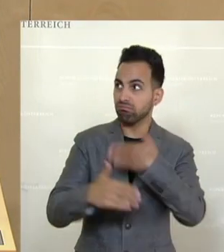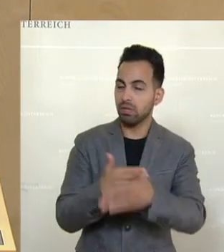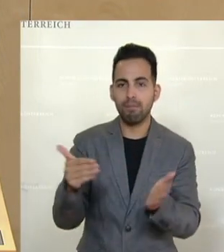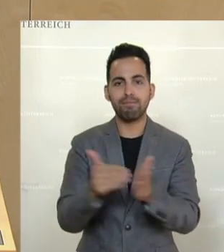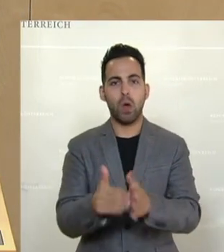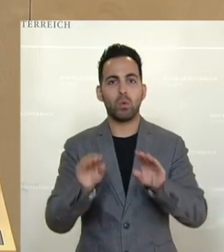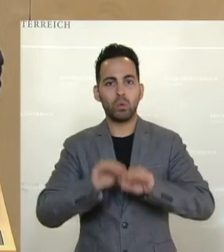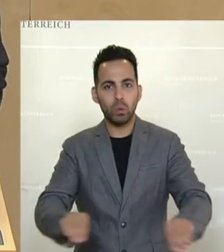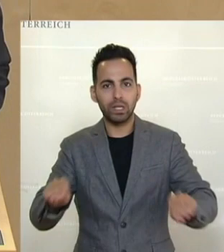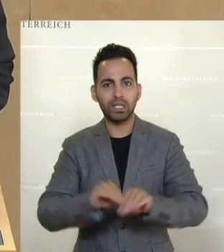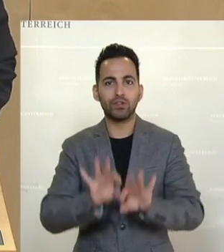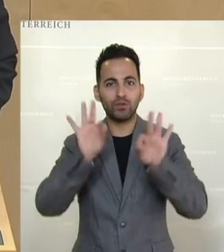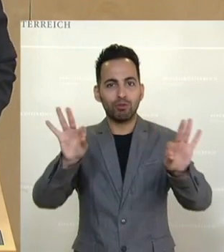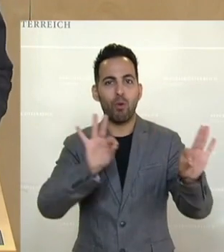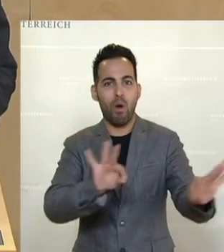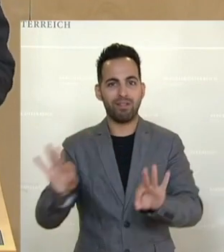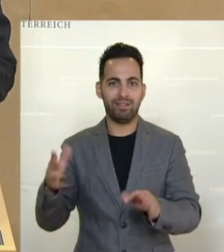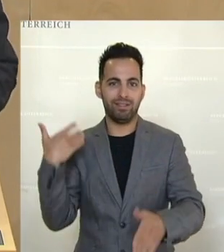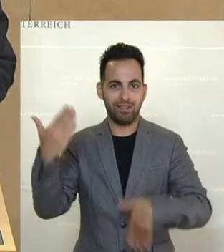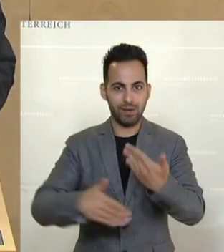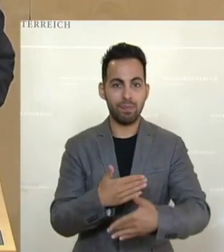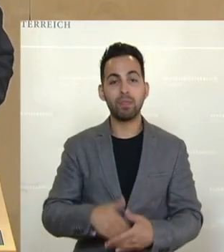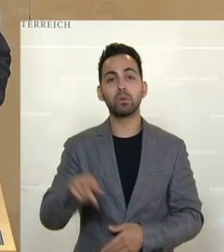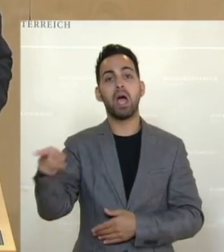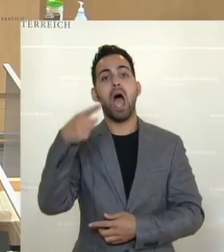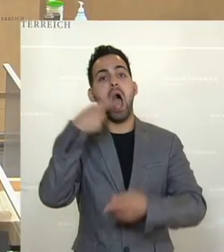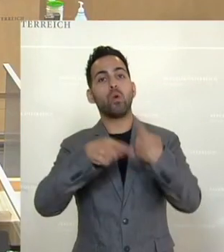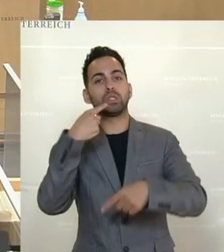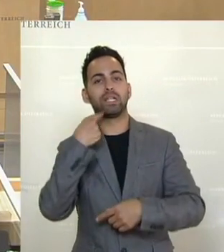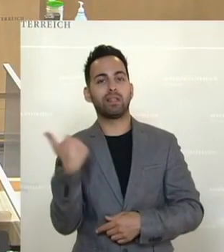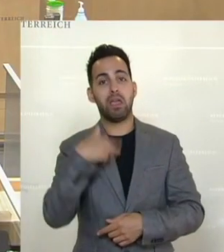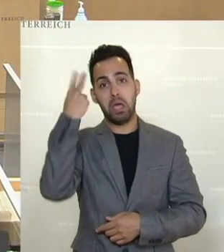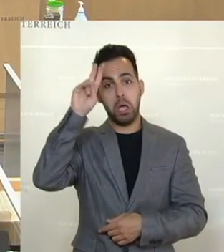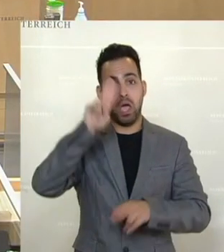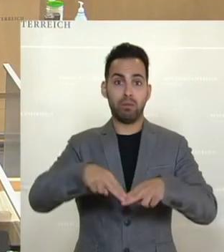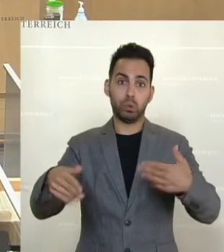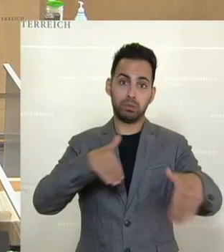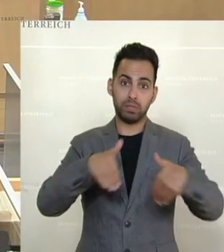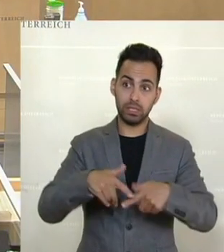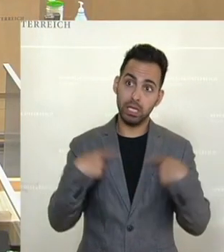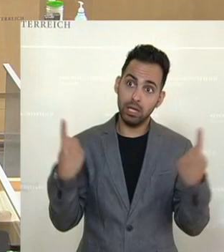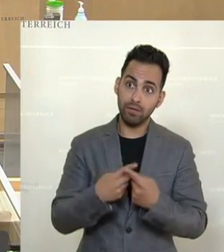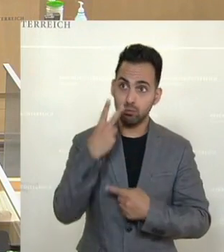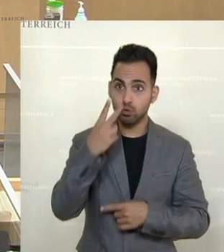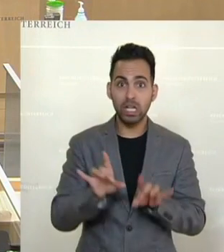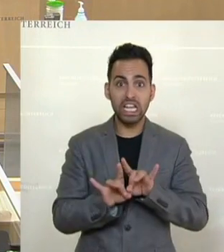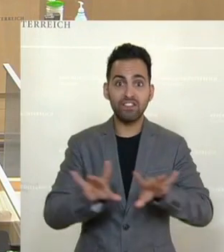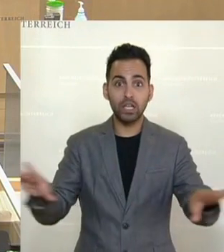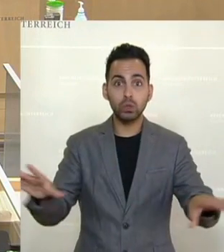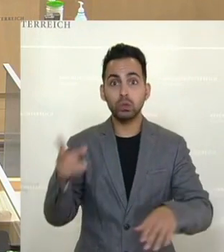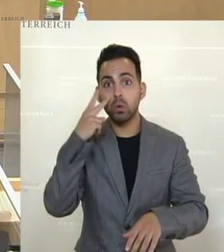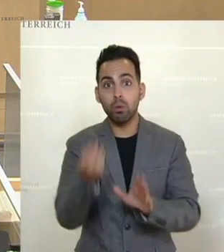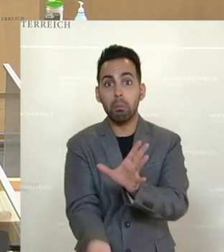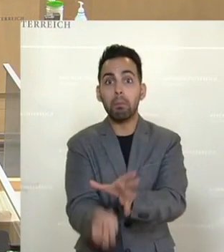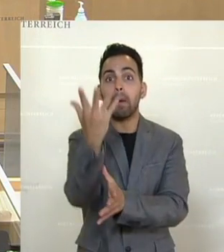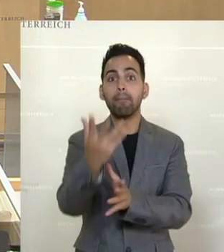ordentlichen Unterricht nicht gewährleisten können. Und die Ausrede, Herr Bundesminister, wir müssen das Infektionsgeschehen im Herbst